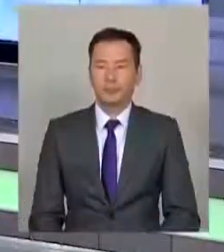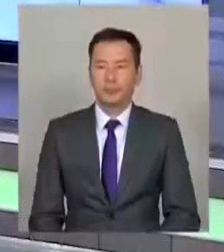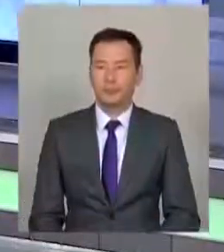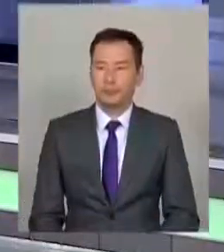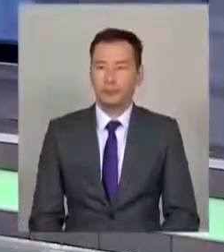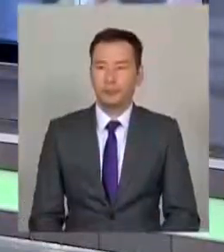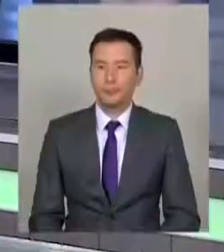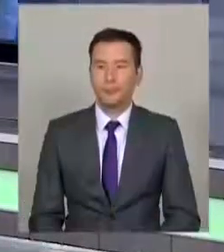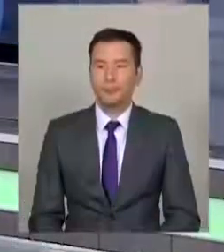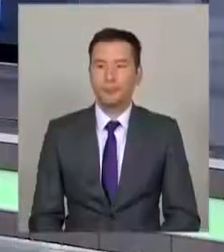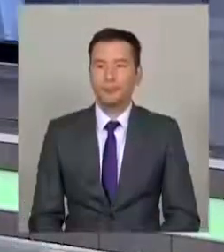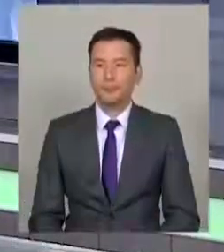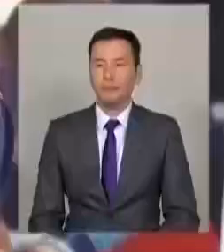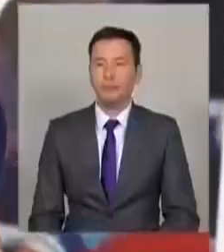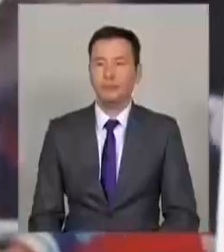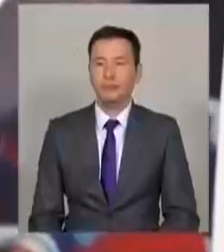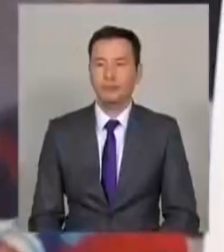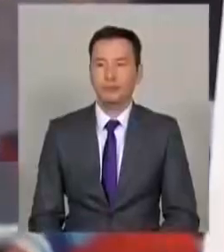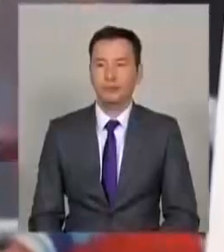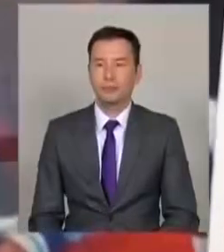рәсіміне қатысқан болатын.